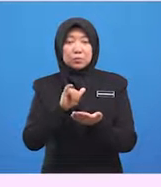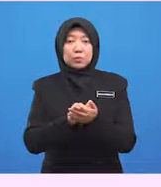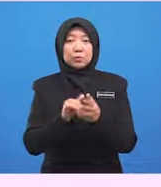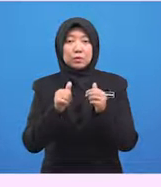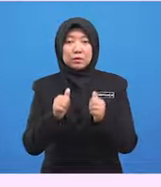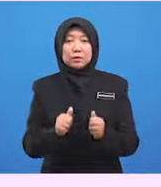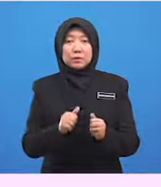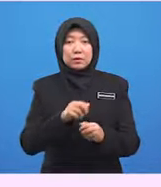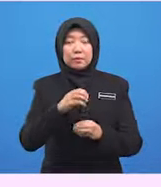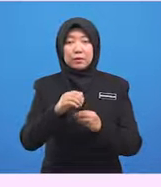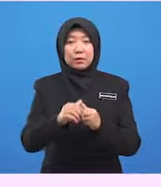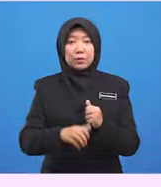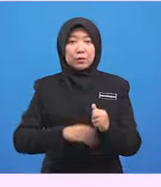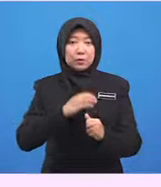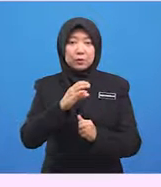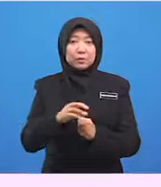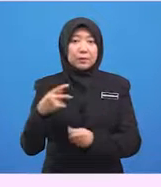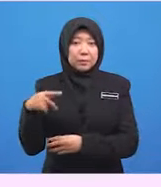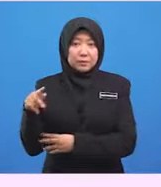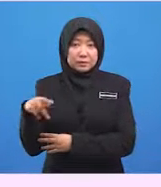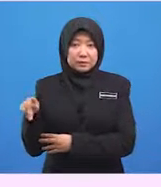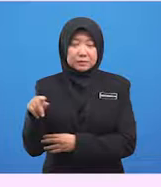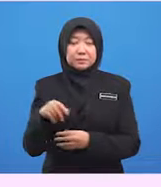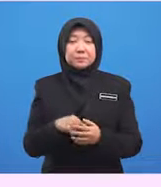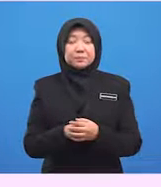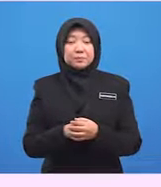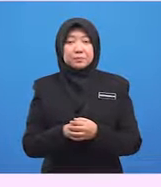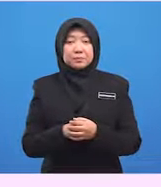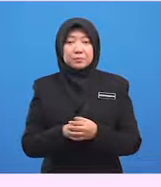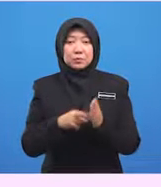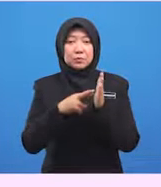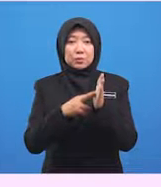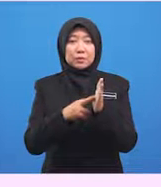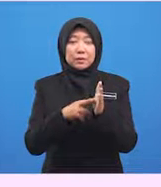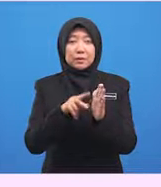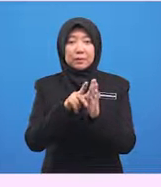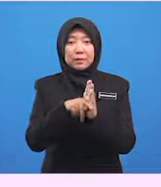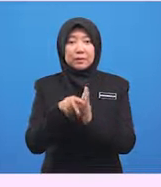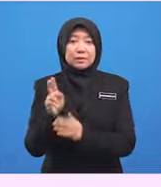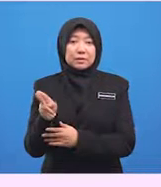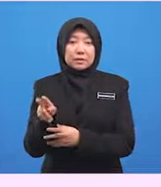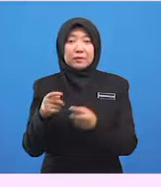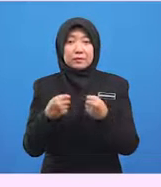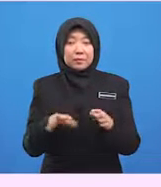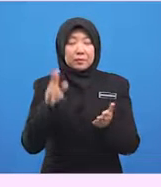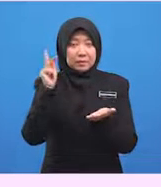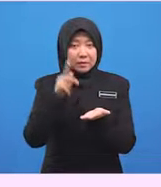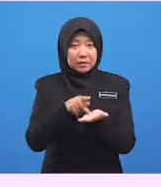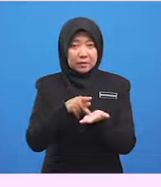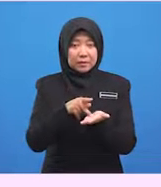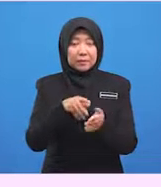Perancis istilah ini merujuk pada zaman prasejarah yang telah diperkenalkan